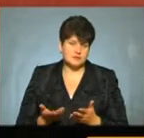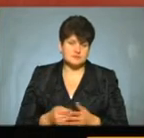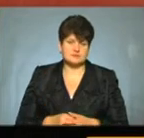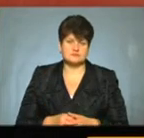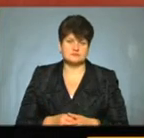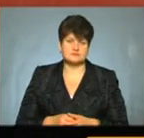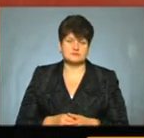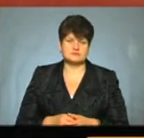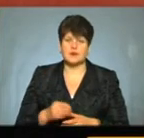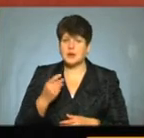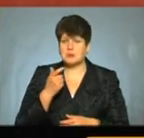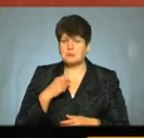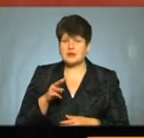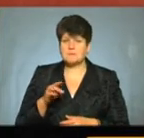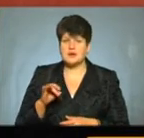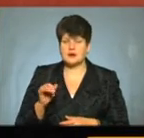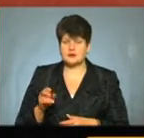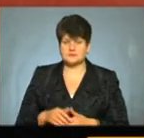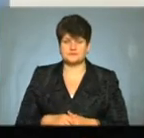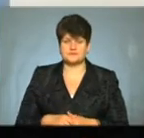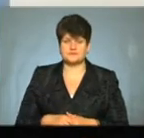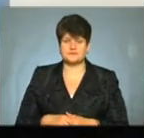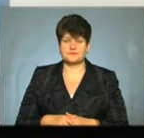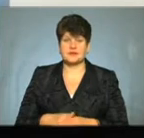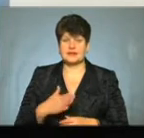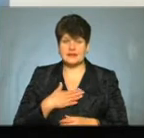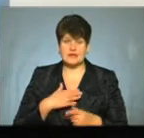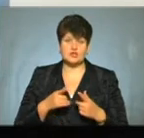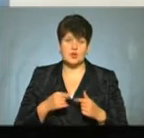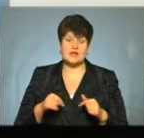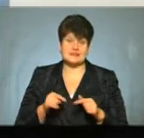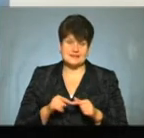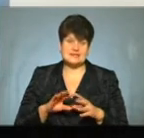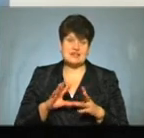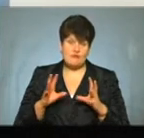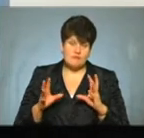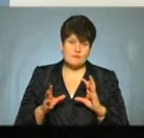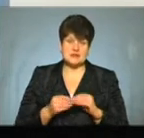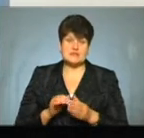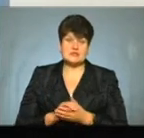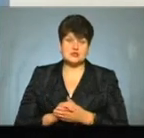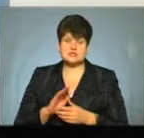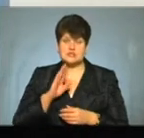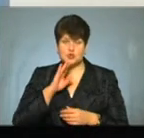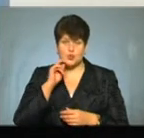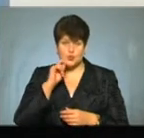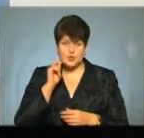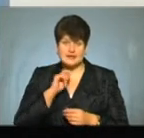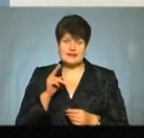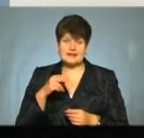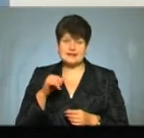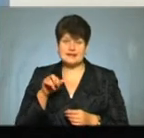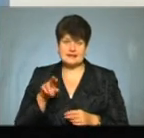Пані Марино. В наша організація, в принципі, Асоціація жінок України «Дія» в